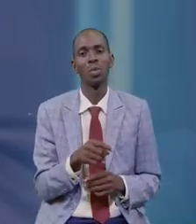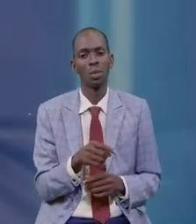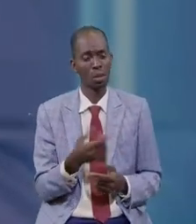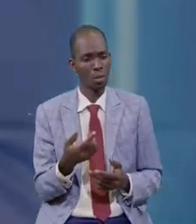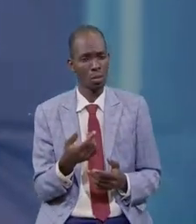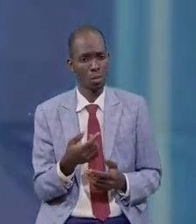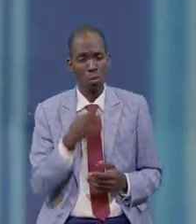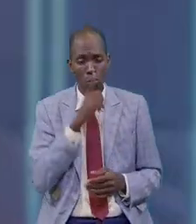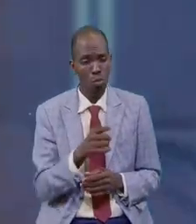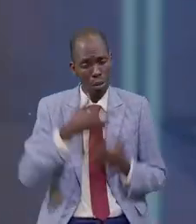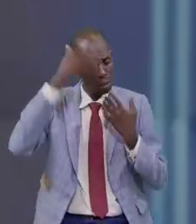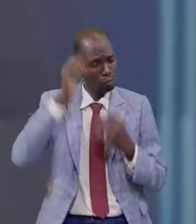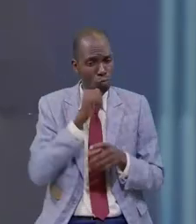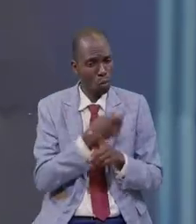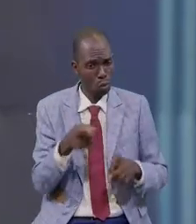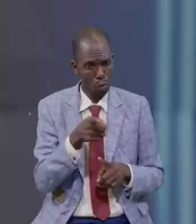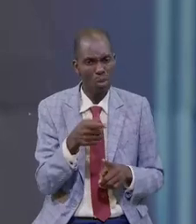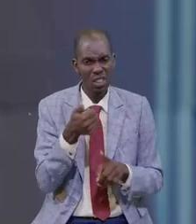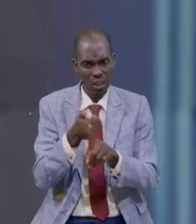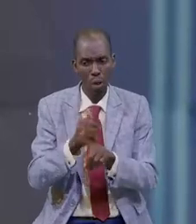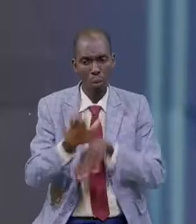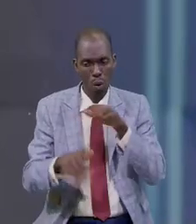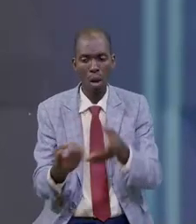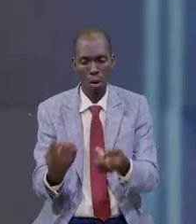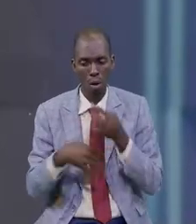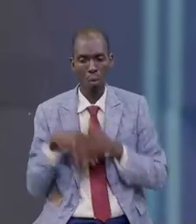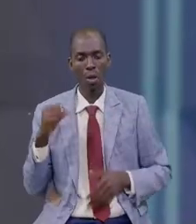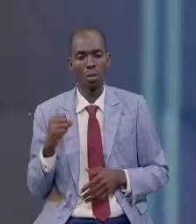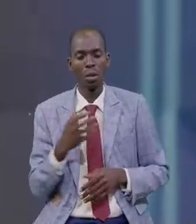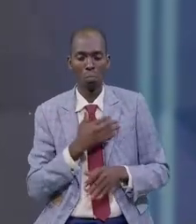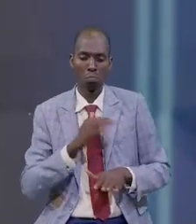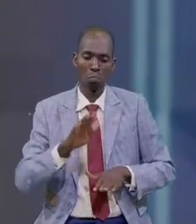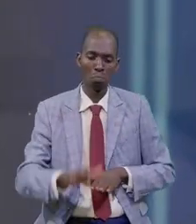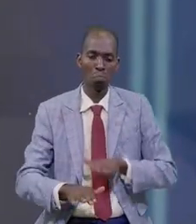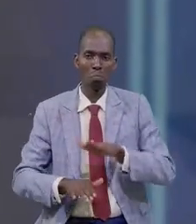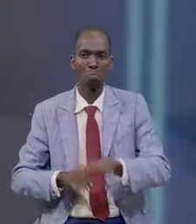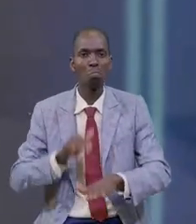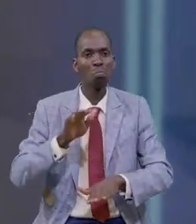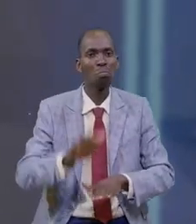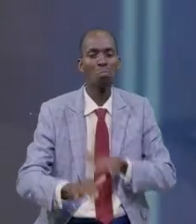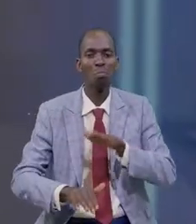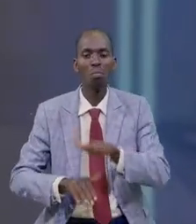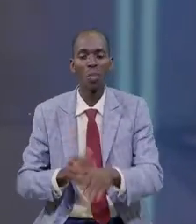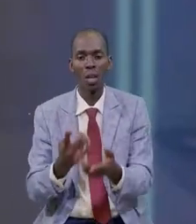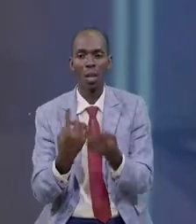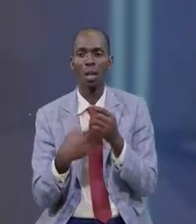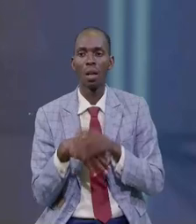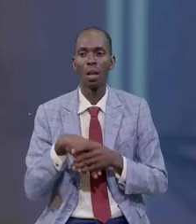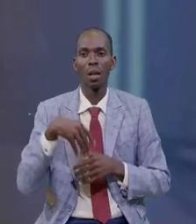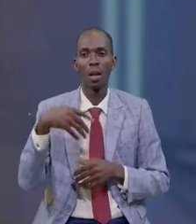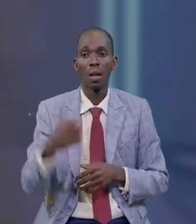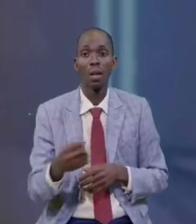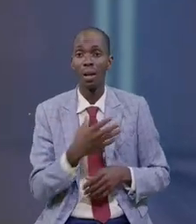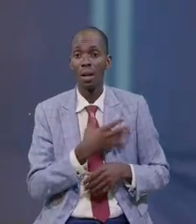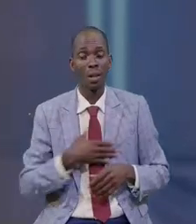laissez je vais voir Z est sorti et quand il est entré il avait